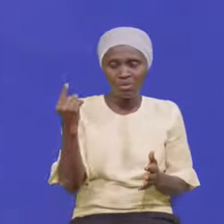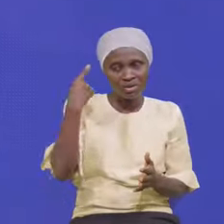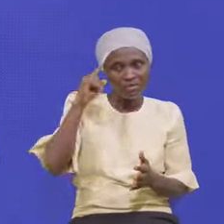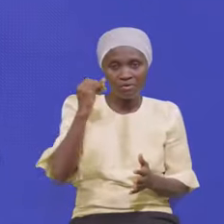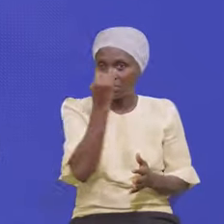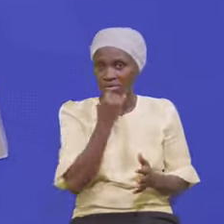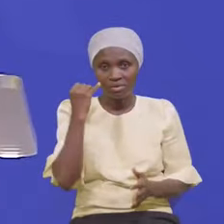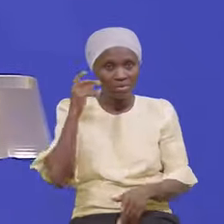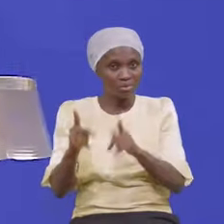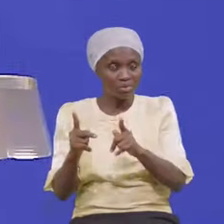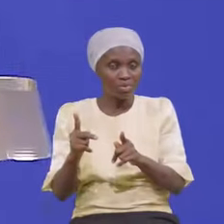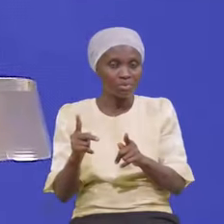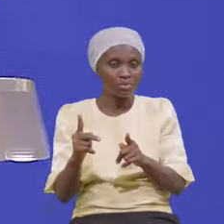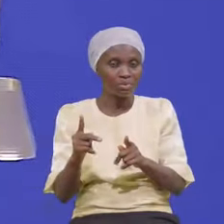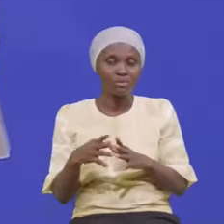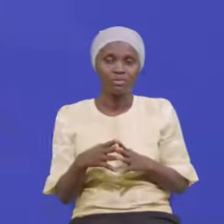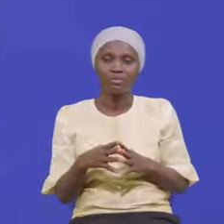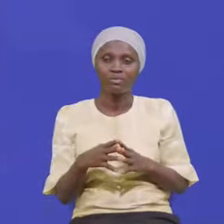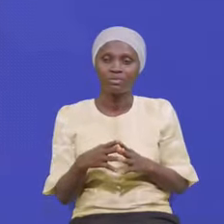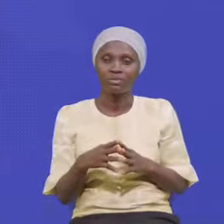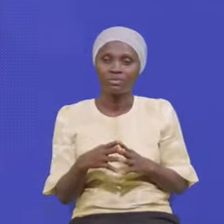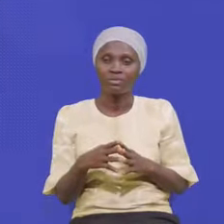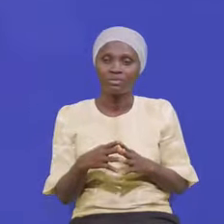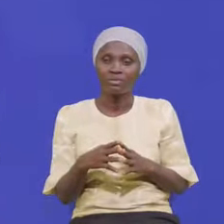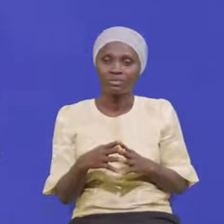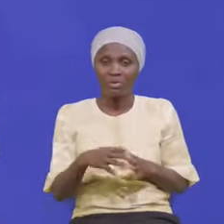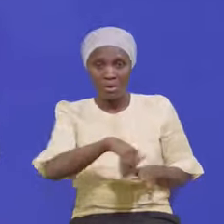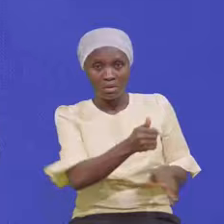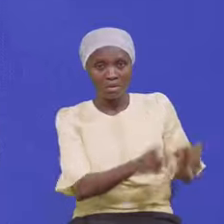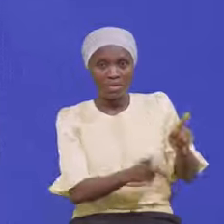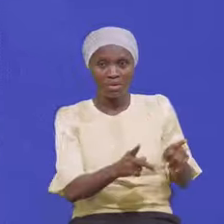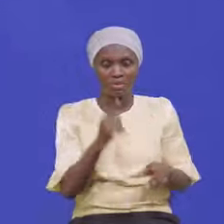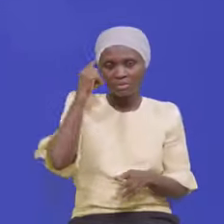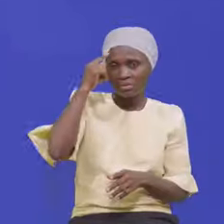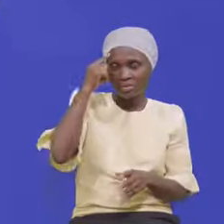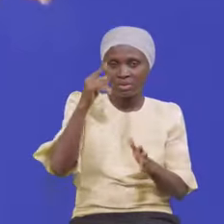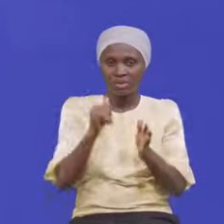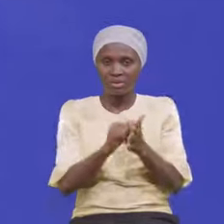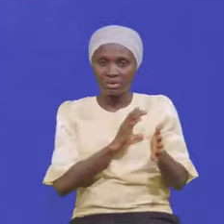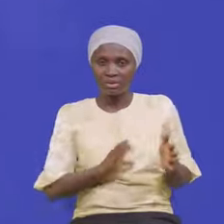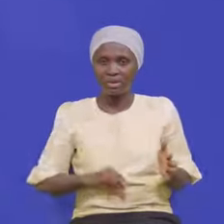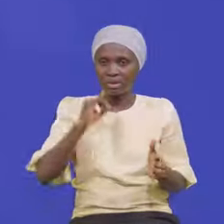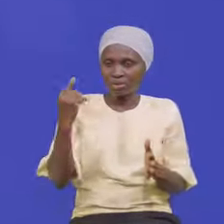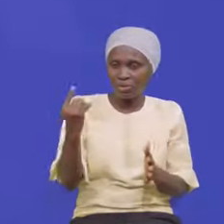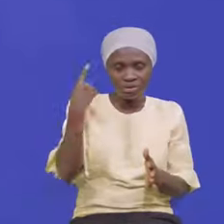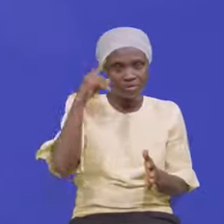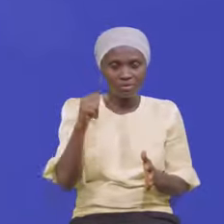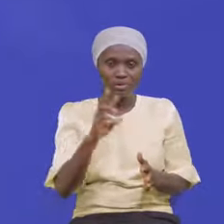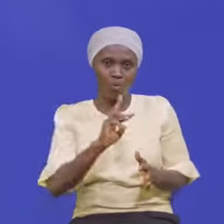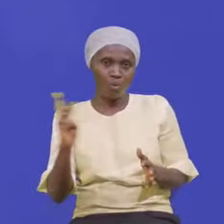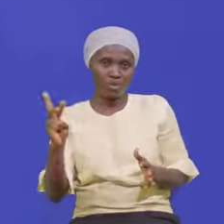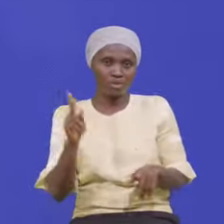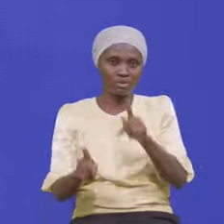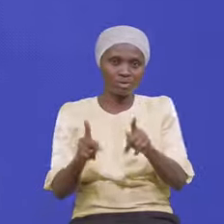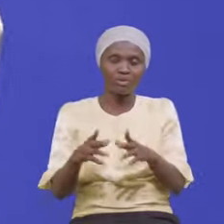Israel. కొంతమంది క్రీస్తు కేవలం ఇజ్రాయేలు వారికే అనుకుంటారు. Other people have thought Christ is only for the west. మరి కొంతమంది